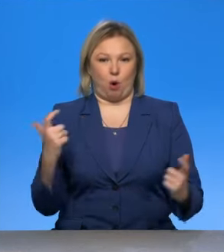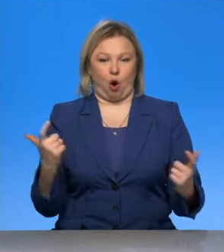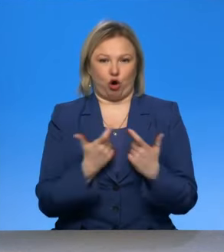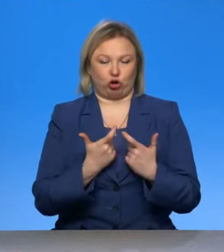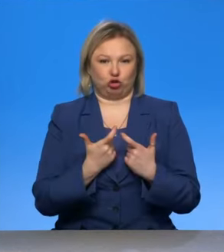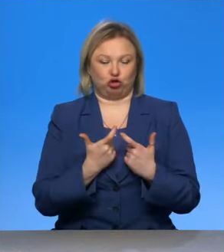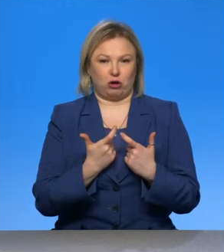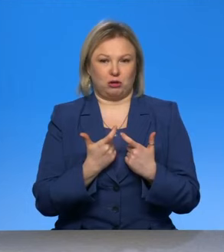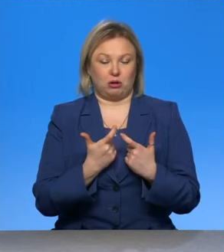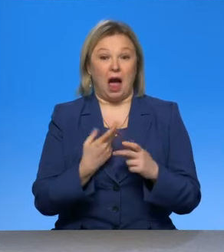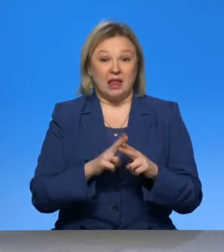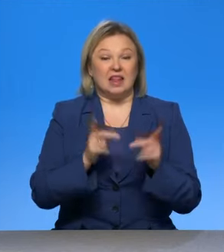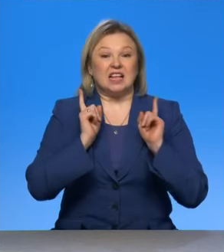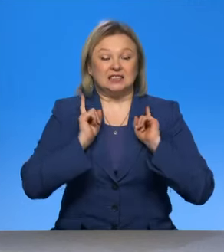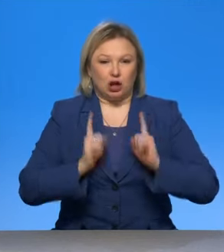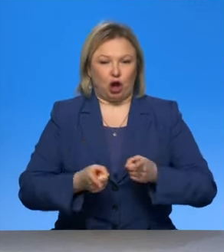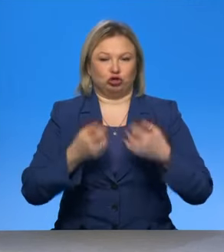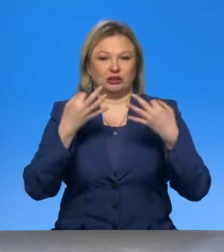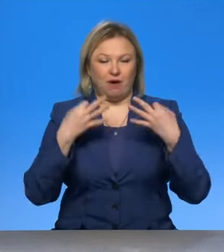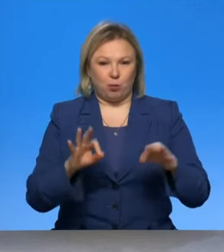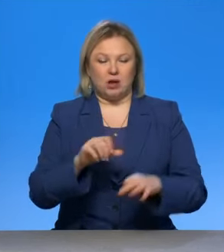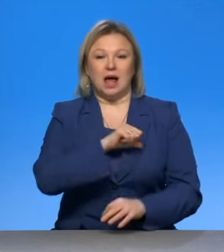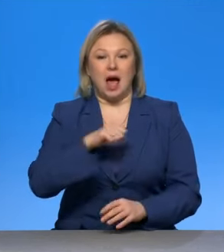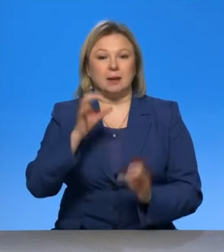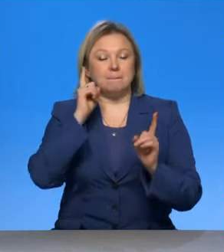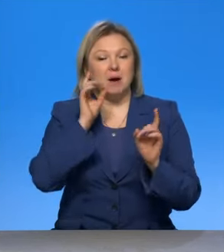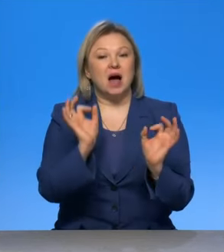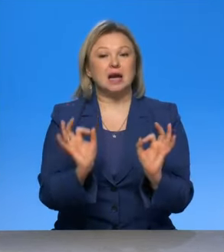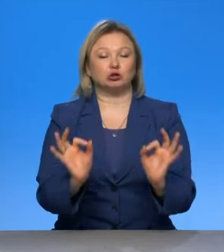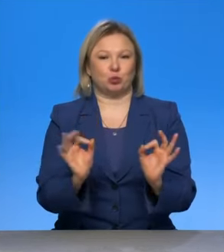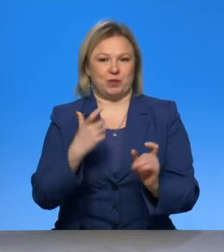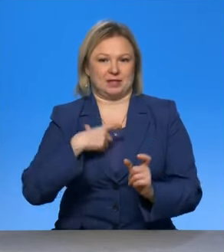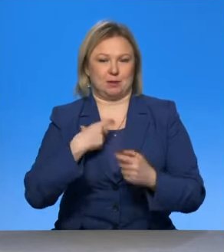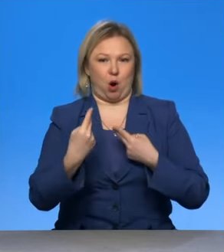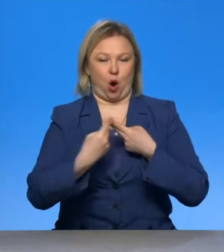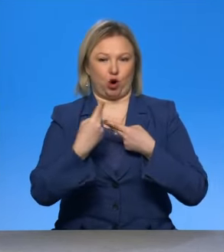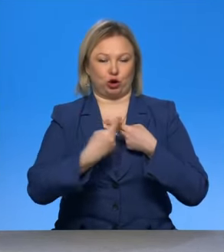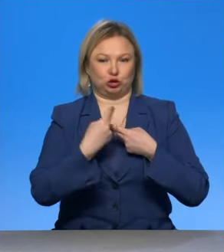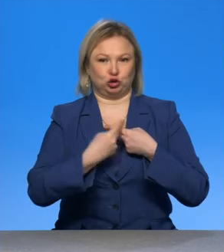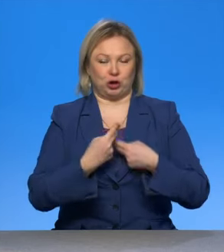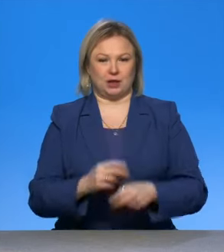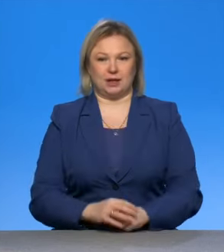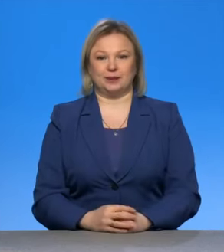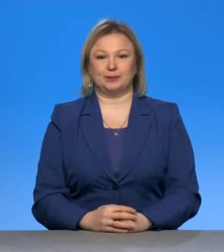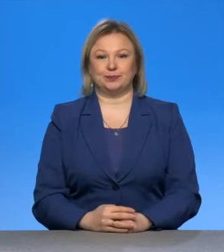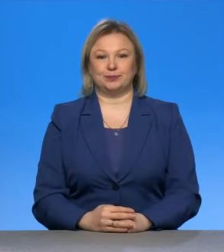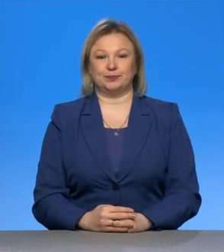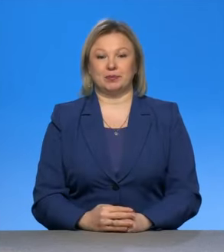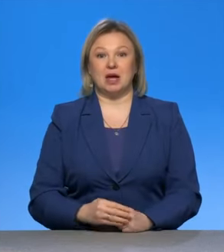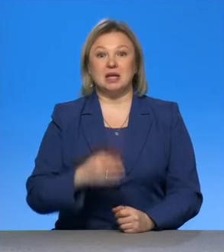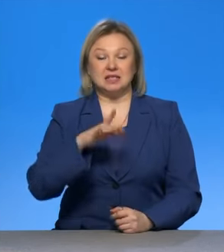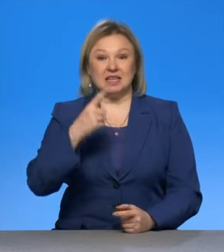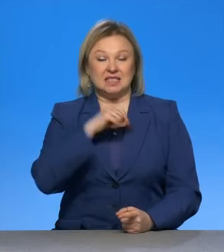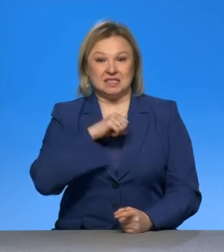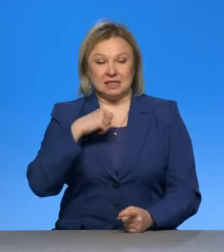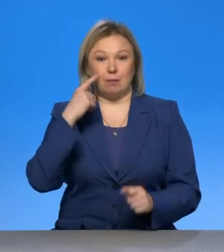разумное самоограничение. Истинное, ну, то, что истинная свобода, не знаю, но то, что это свобода, если ты сам принял решение и сделал это,